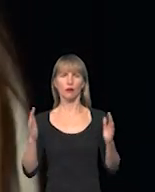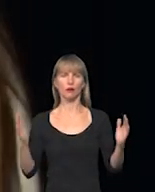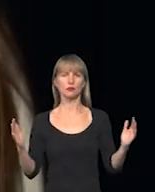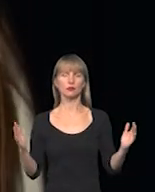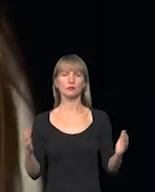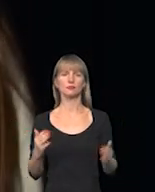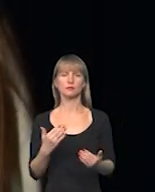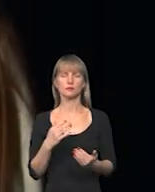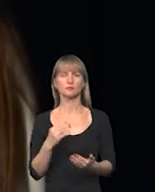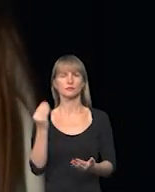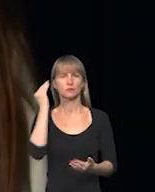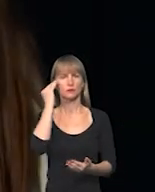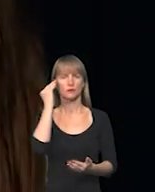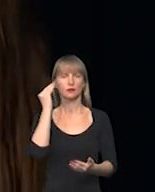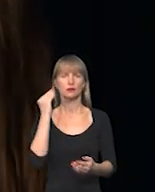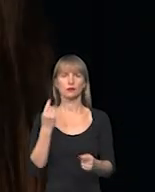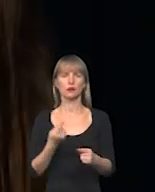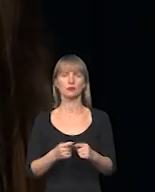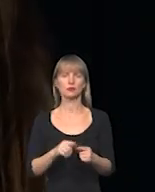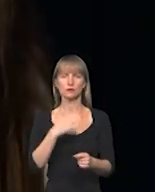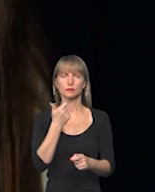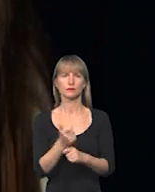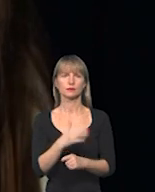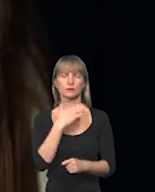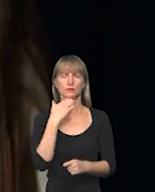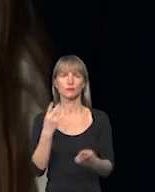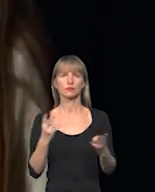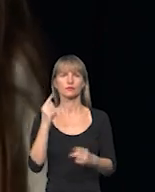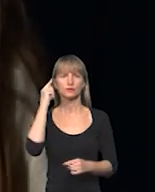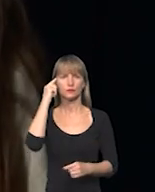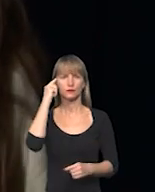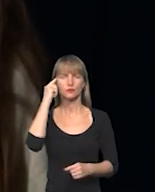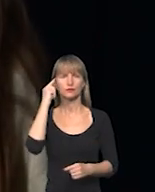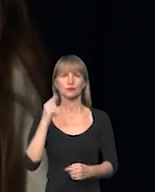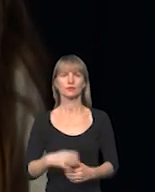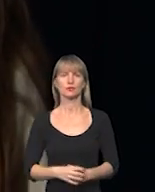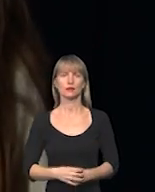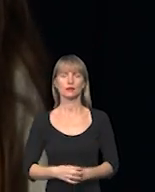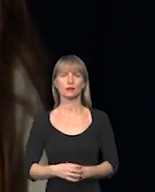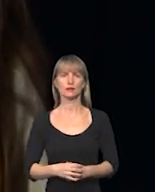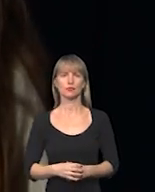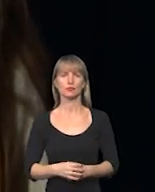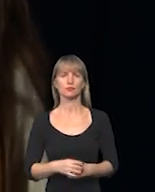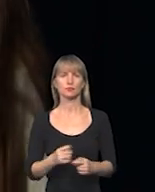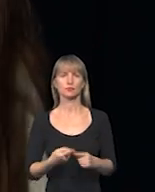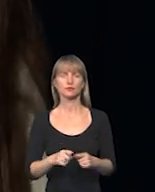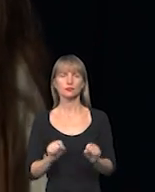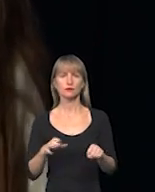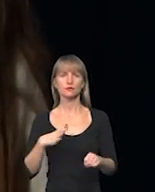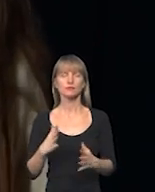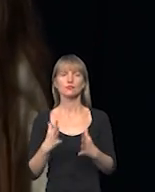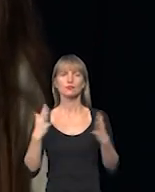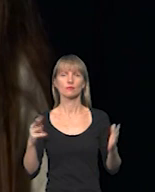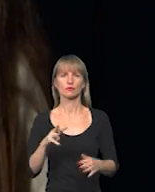задалися питанням, слухайте, ну це ж так багато, треба подумати. Чи це не може бути самим найбільшим